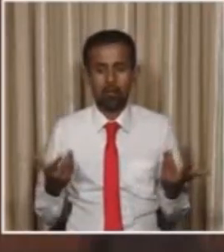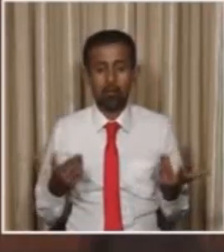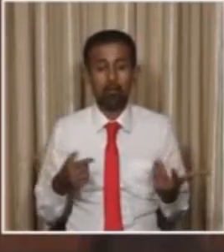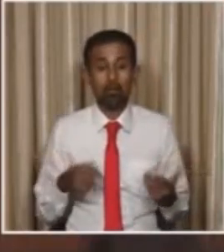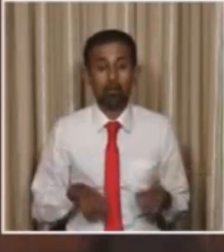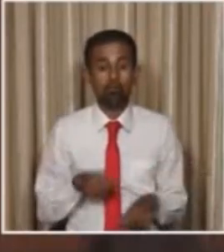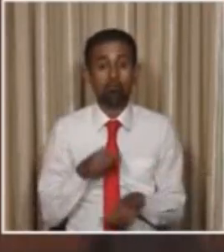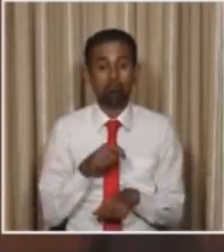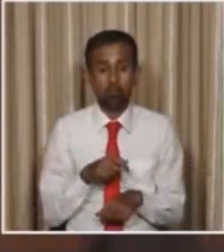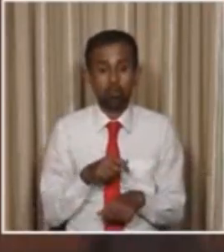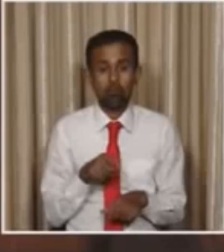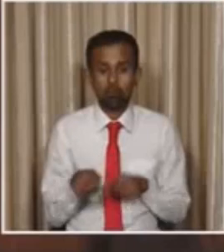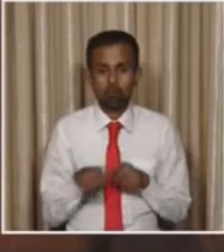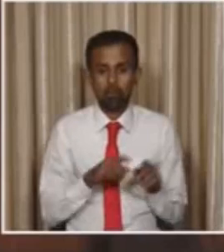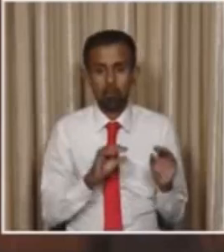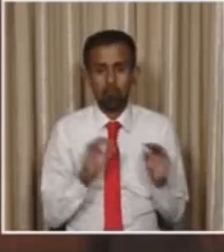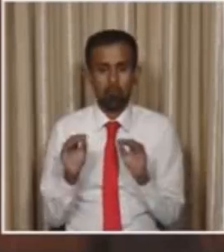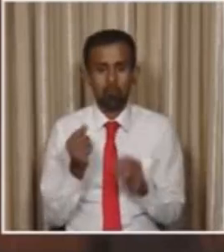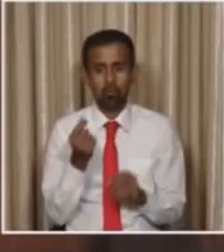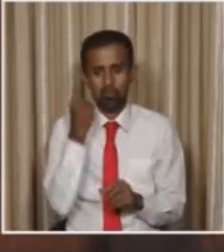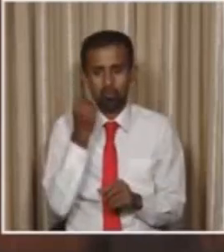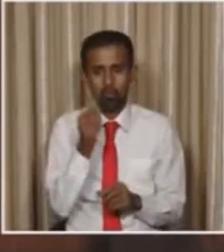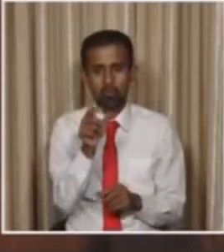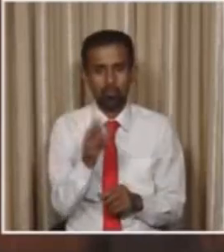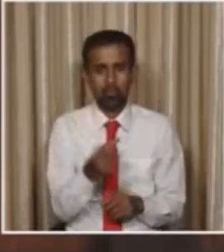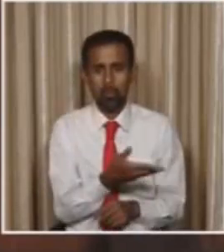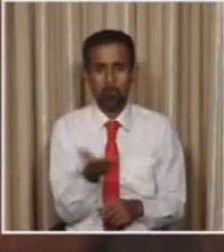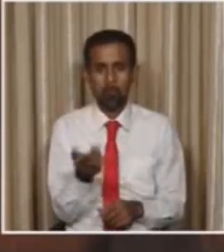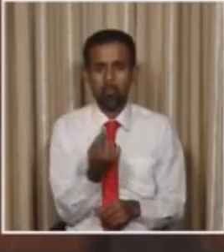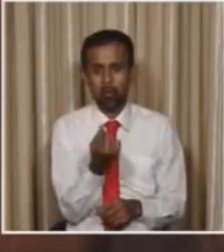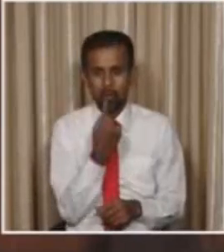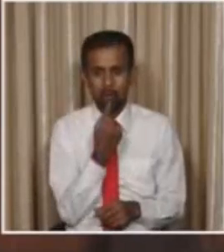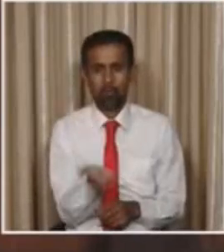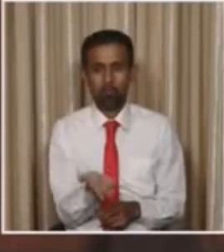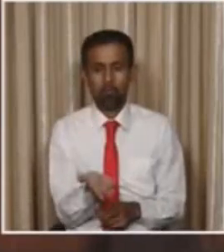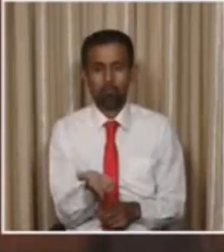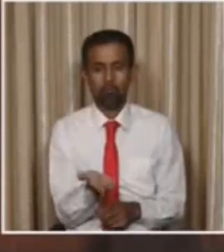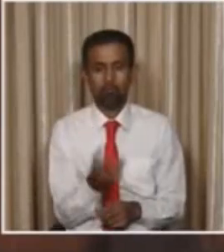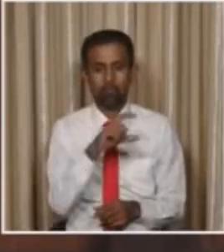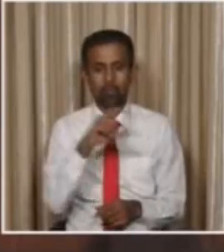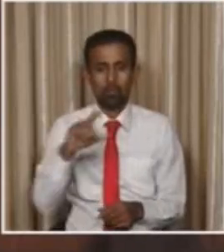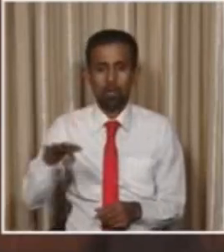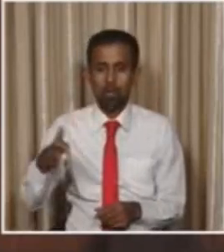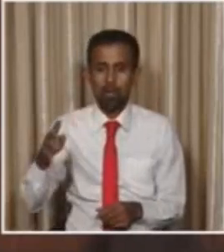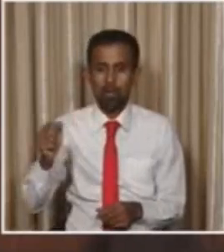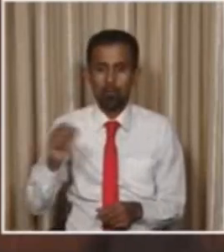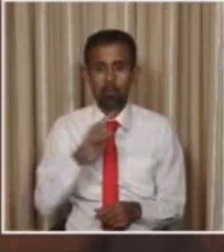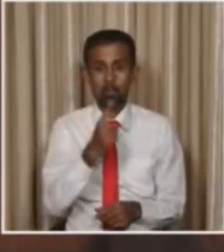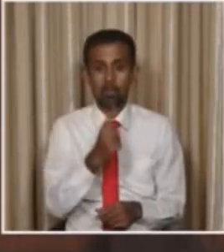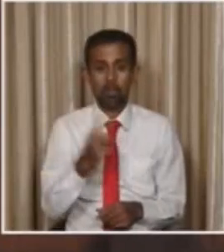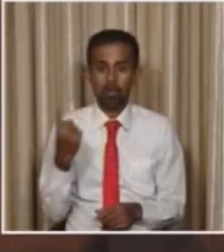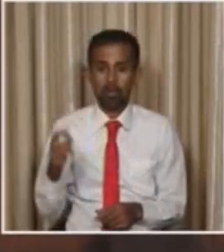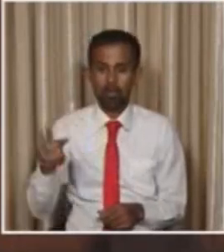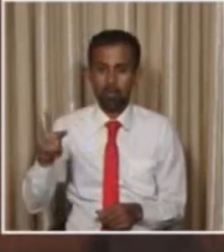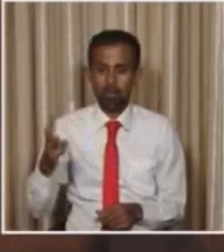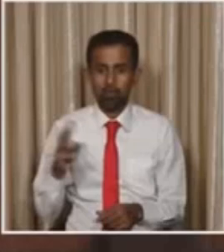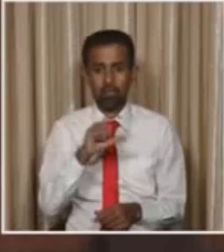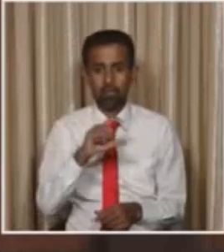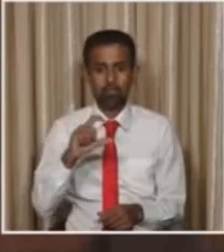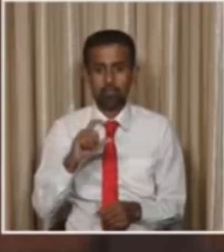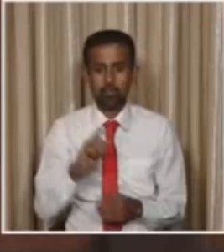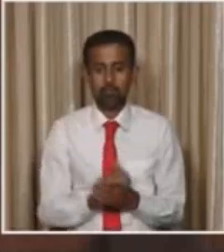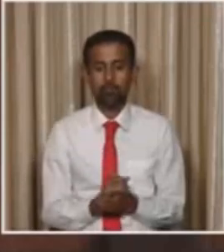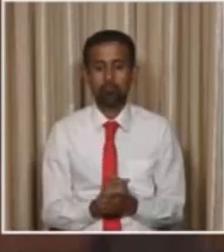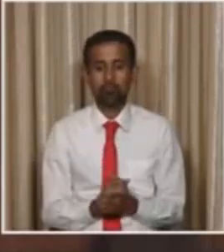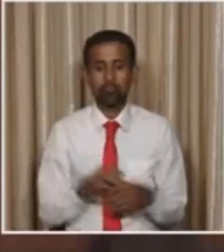பிரச்சனை ஒத்திவைக்கும் பிரேரணை நீங்க கொண்டு வந்திருக்கிறீர்கள். 450 cc 1300 cc இந்த இளைஞர்களுக்கு ஒரு இந்த அனுமதியை